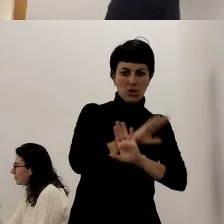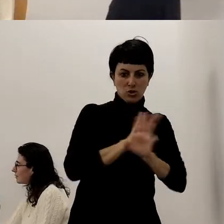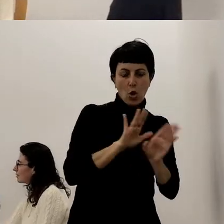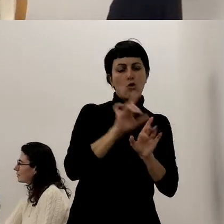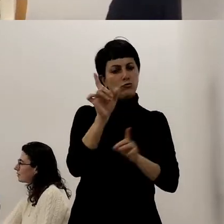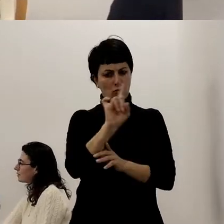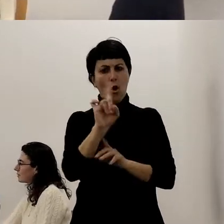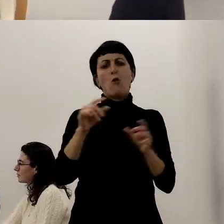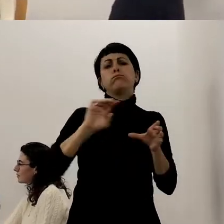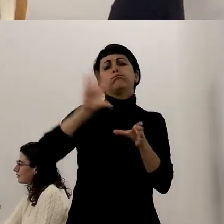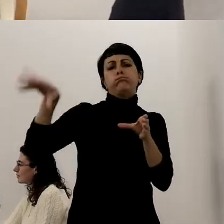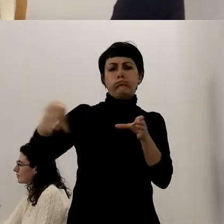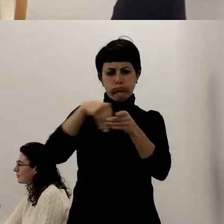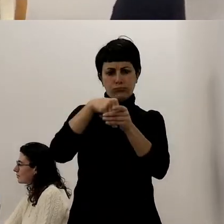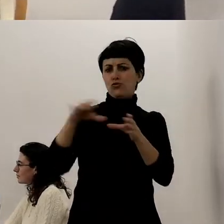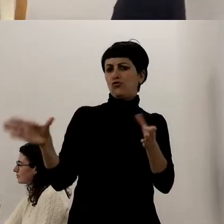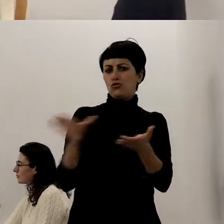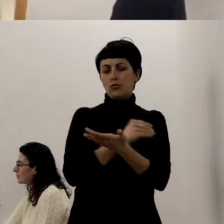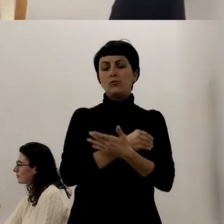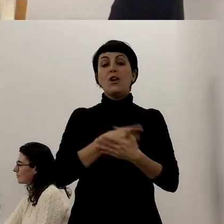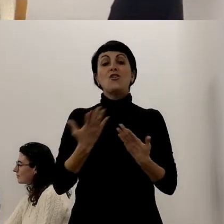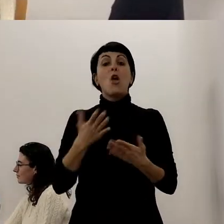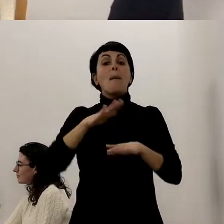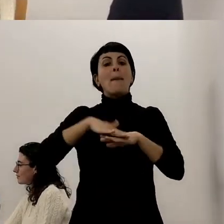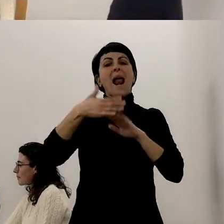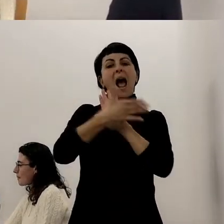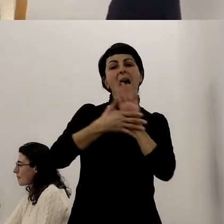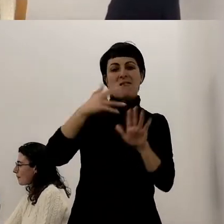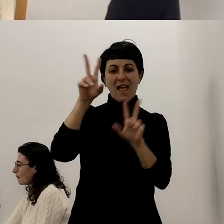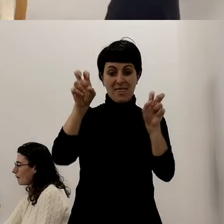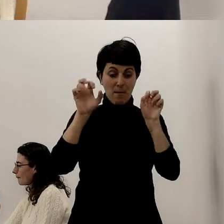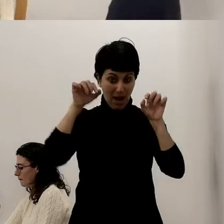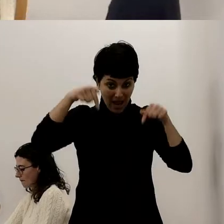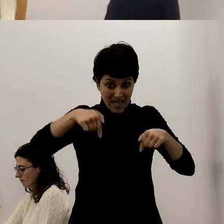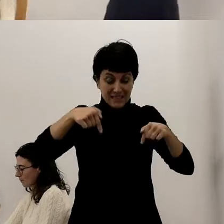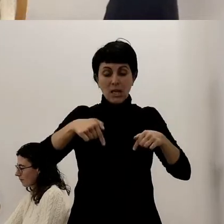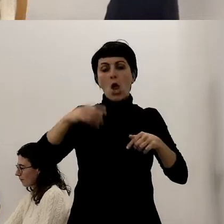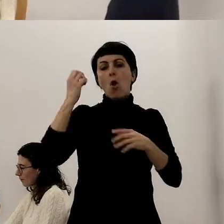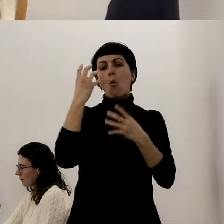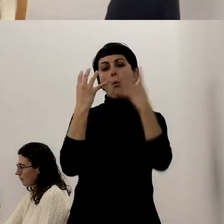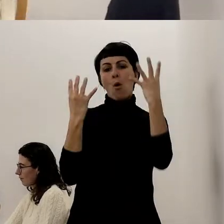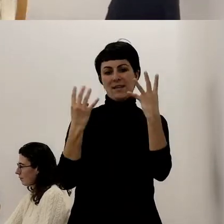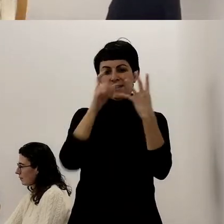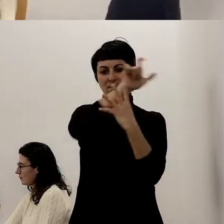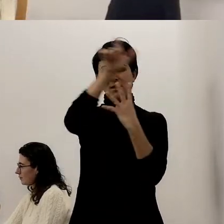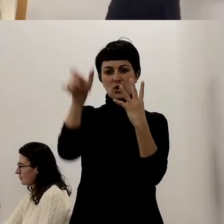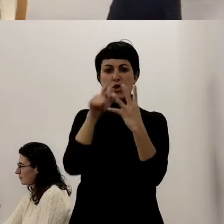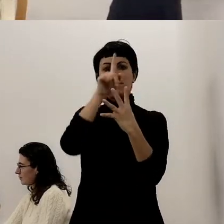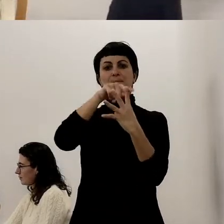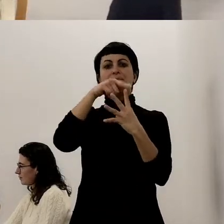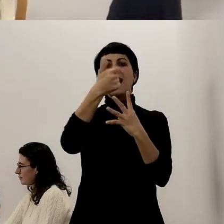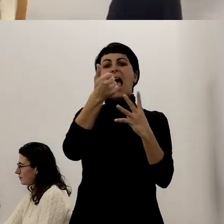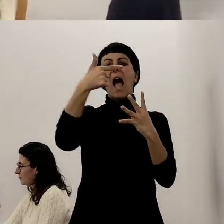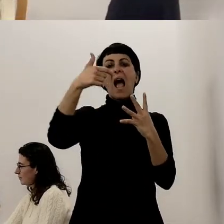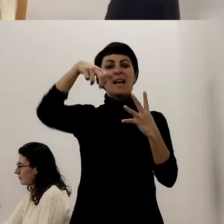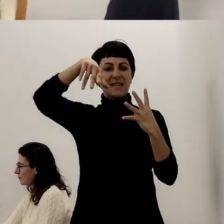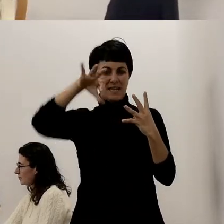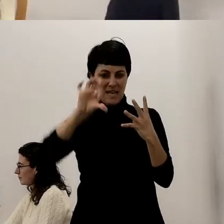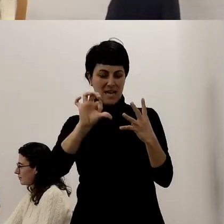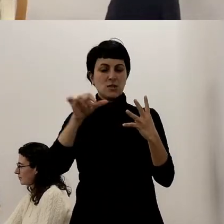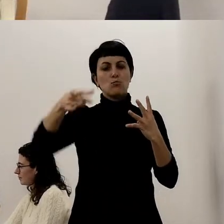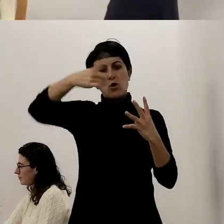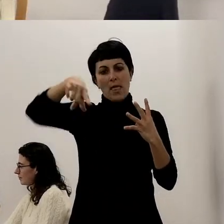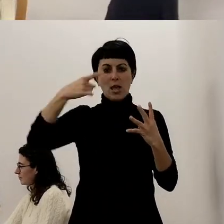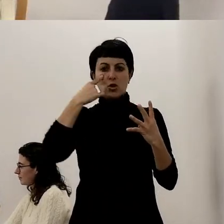parlar de tot això tenim quatre ponents de diferents llocs de Catalunya. En primer lloc tenim l'Agnès Bartolomé, que la coneixereu perquè